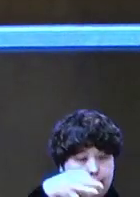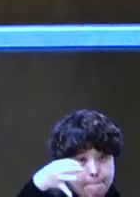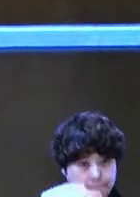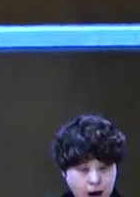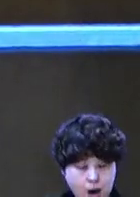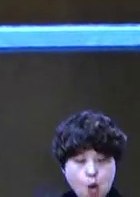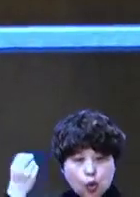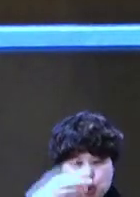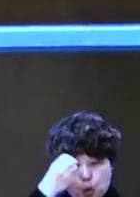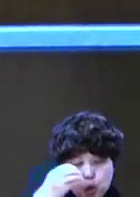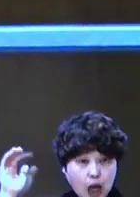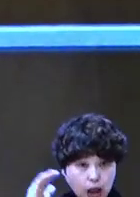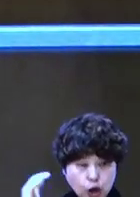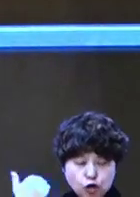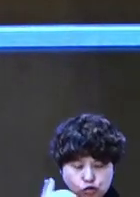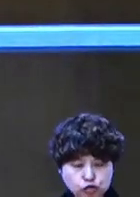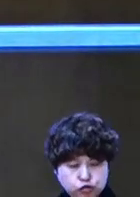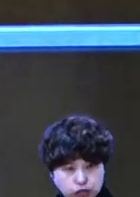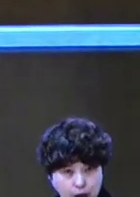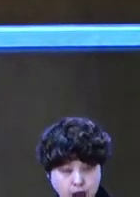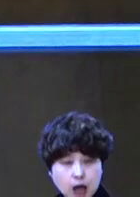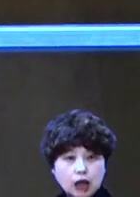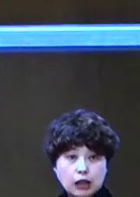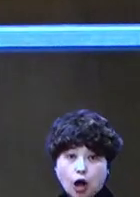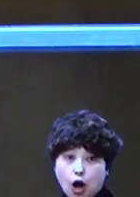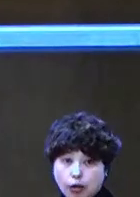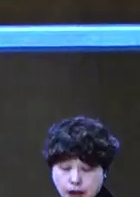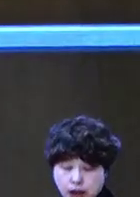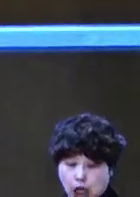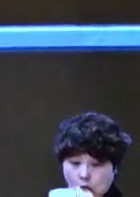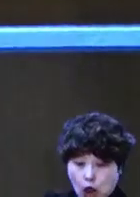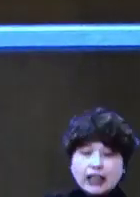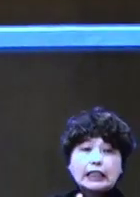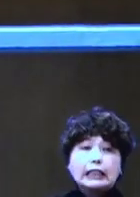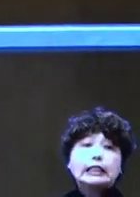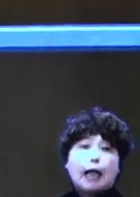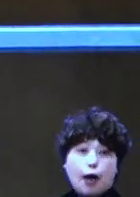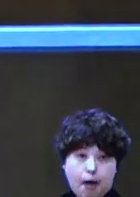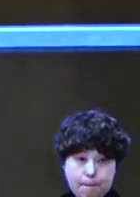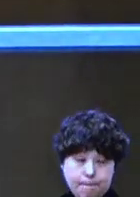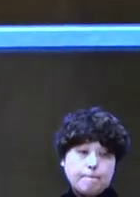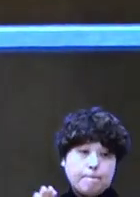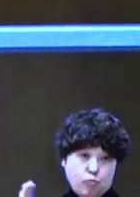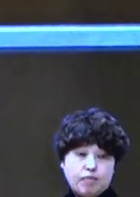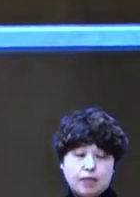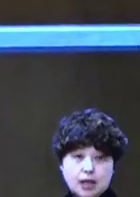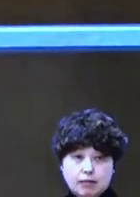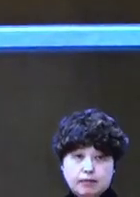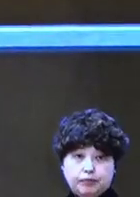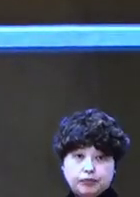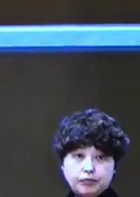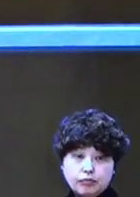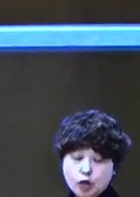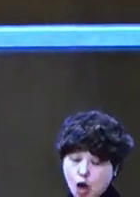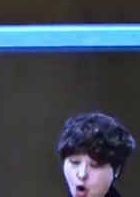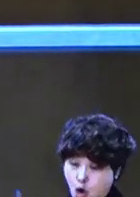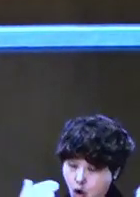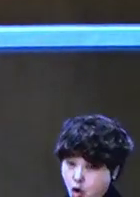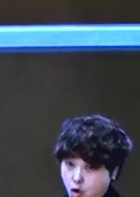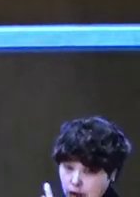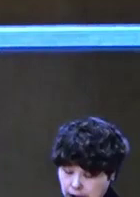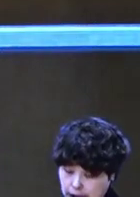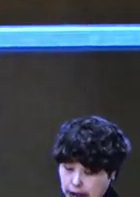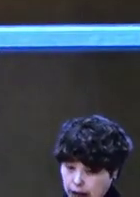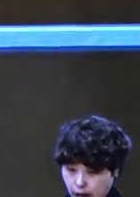고등학생은 누구나 부담 없이 현장 체험을 할 수 있게 되었습니다. 어르신 맞춤형 일자리